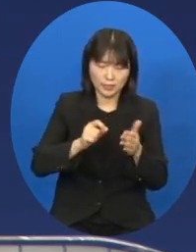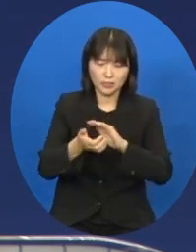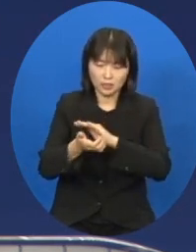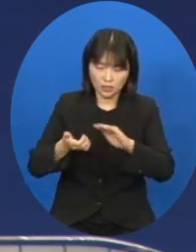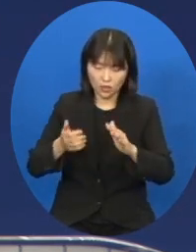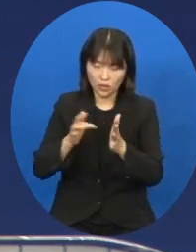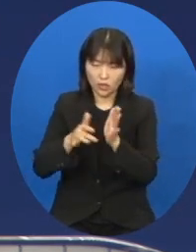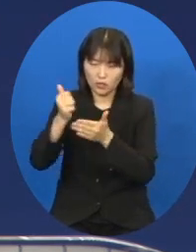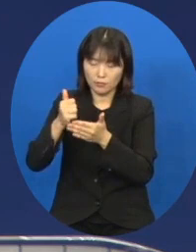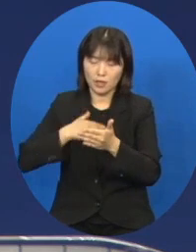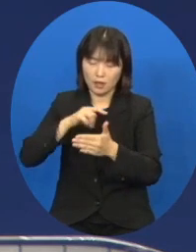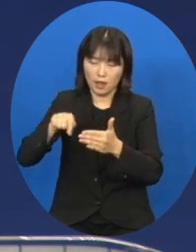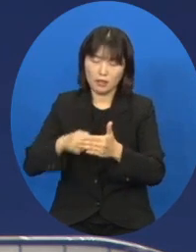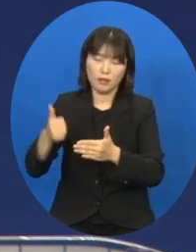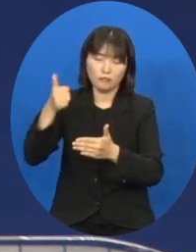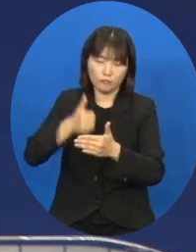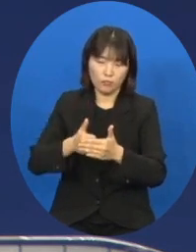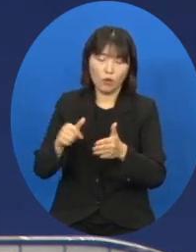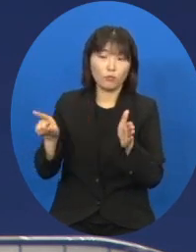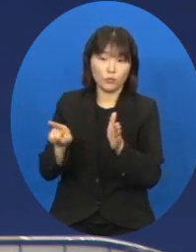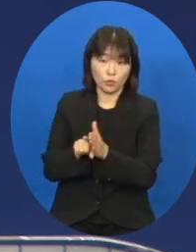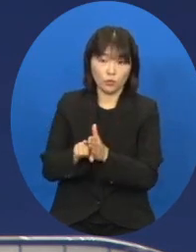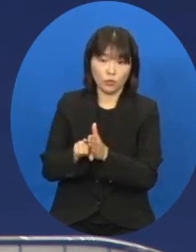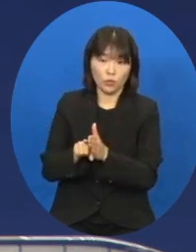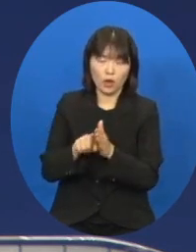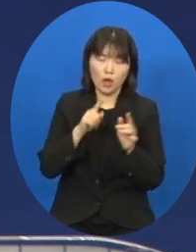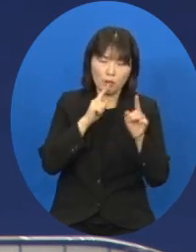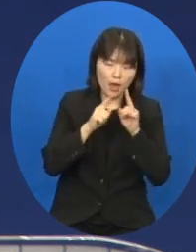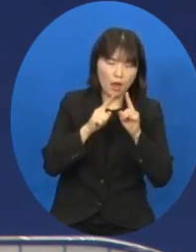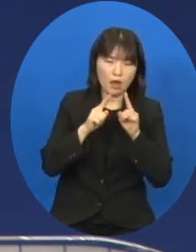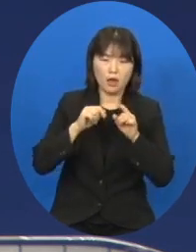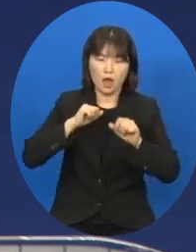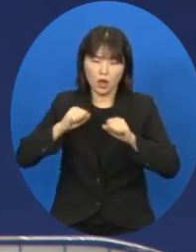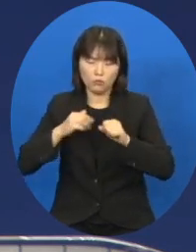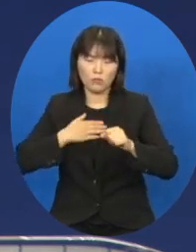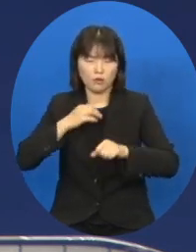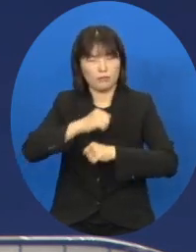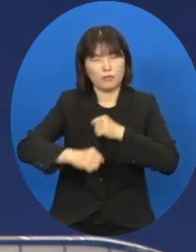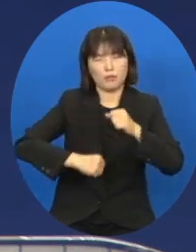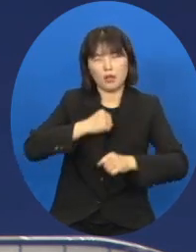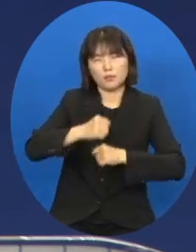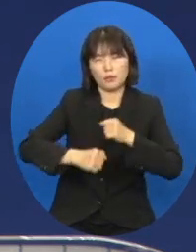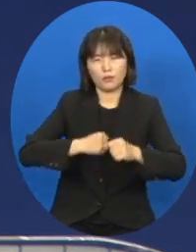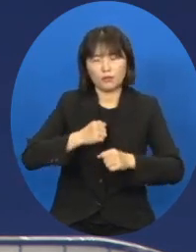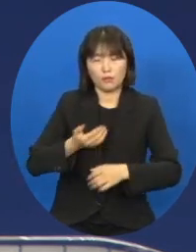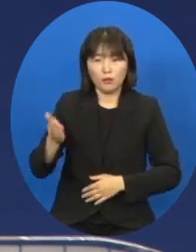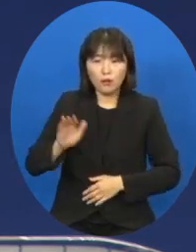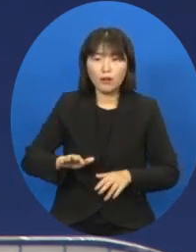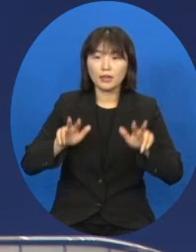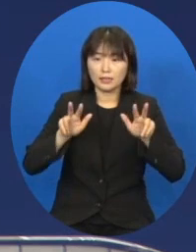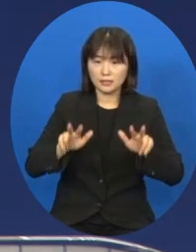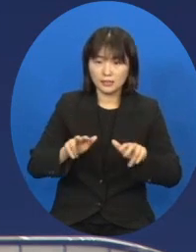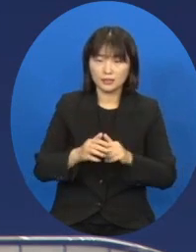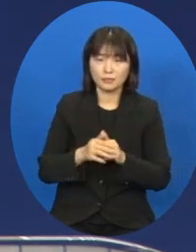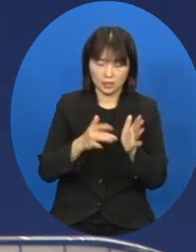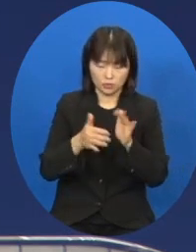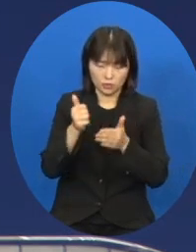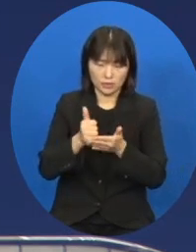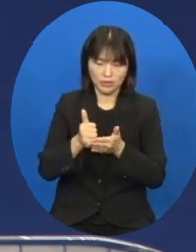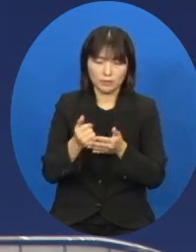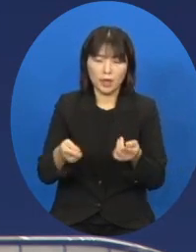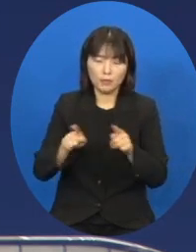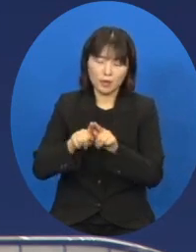내 안에 계시다고 믿었지만 말과 행동은 내 마음대로였다. 그러나 지금은 예수님이